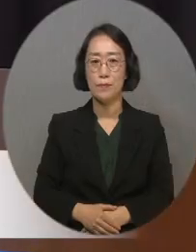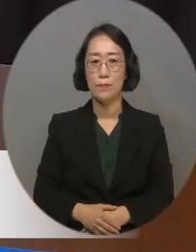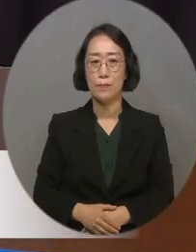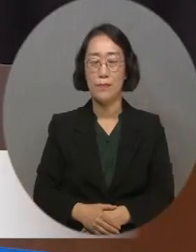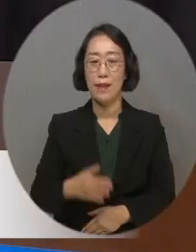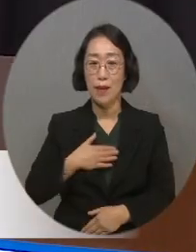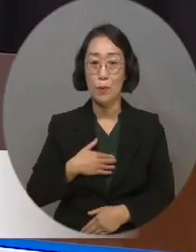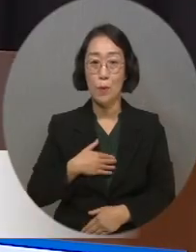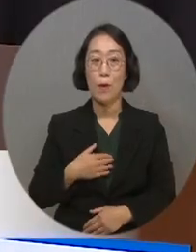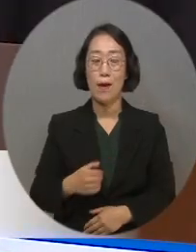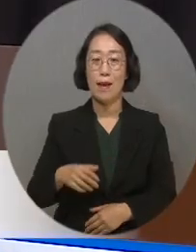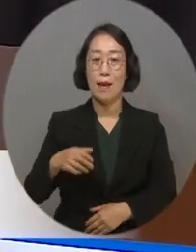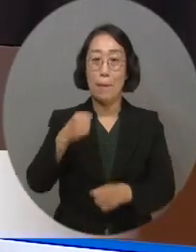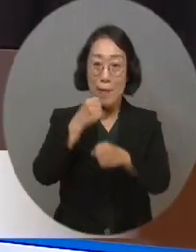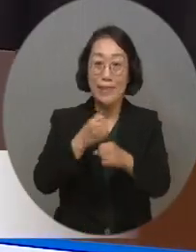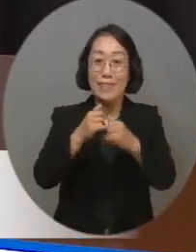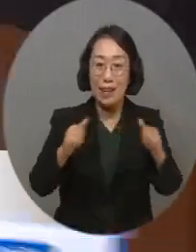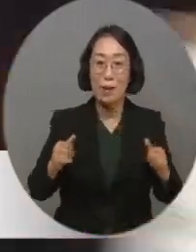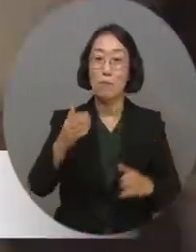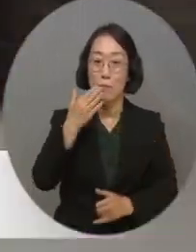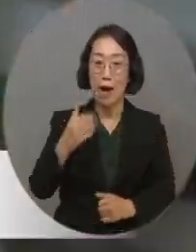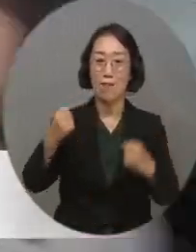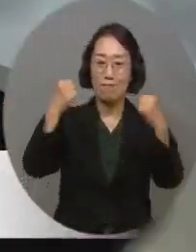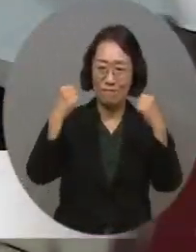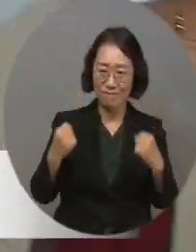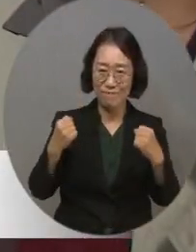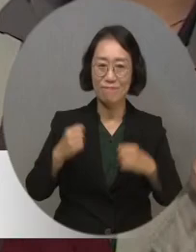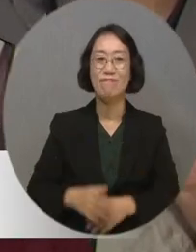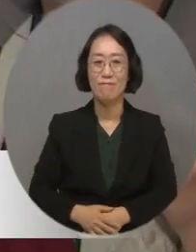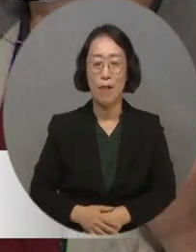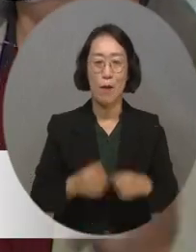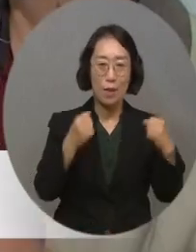나도 이제 크리에이터다!